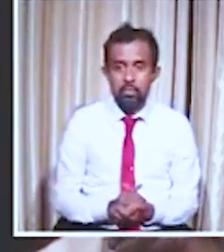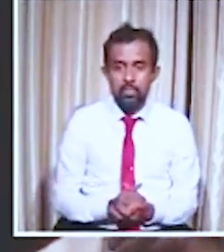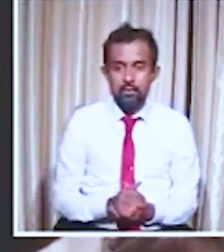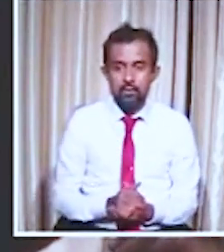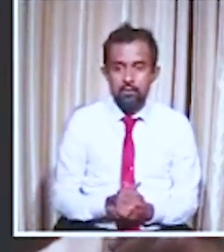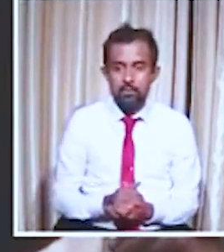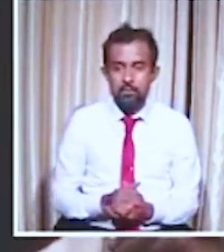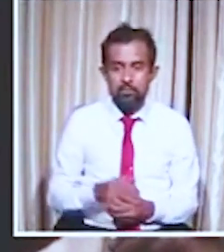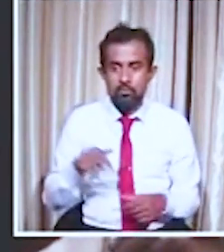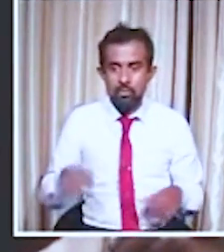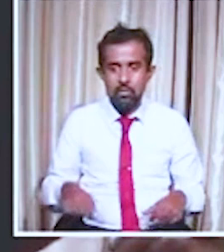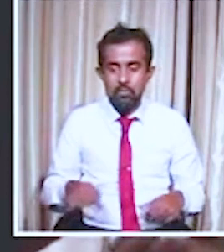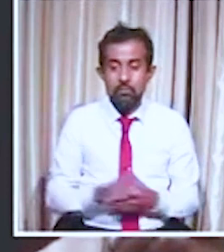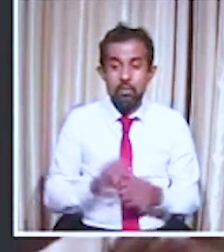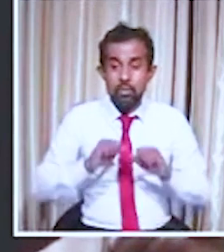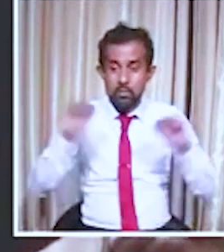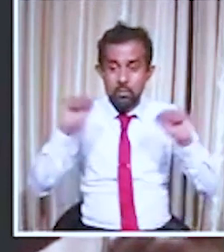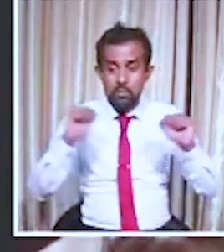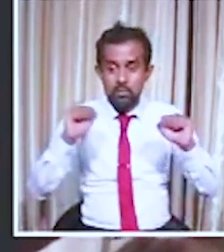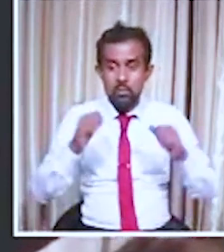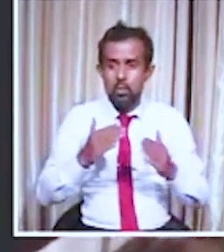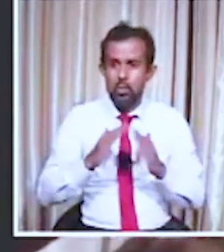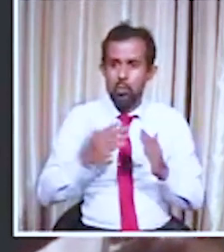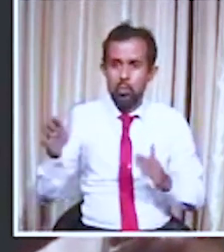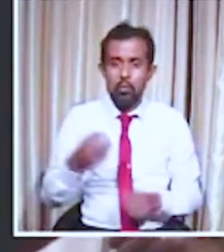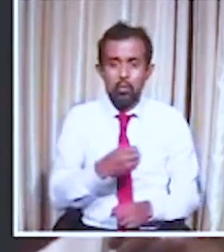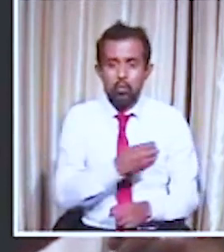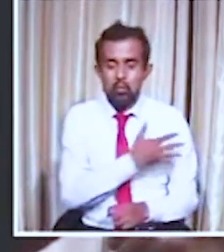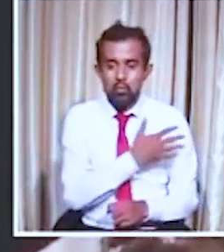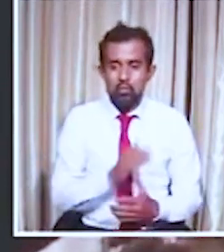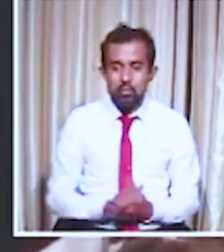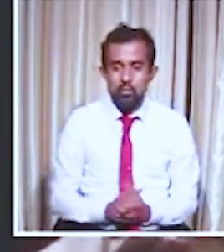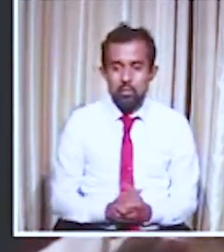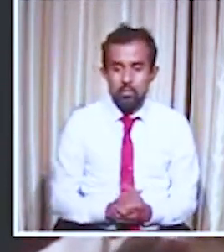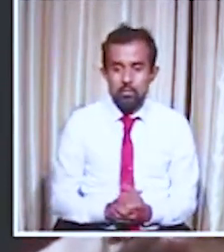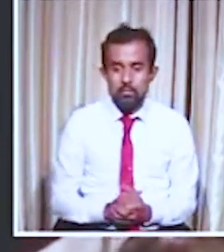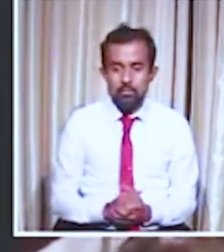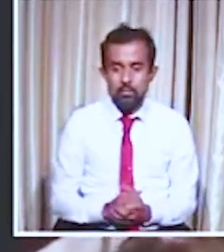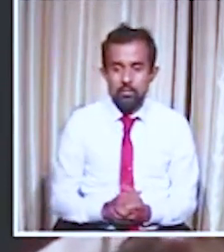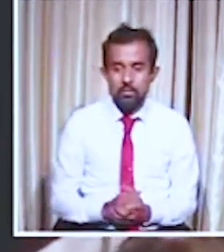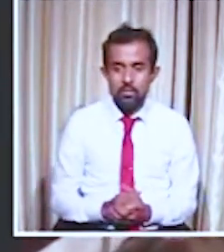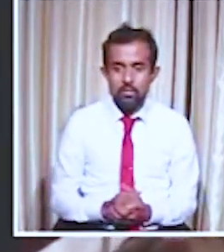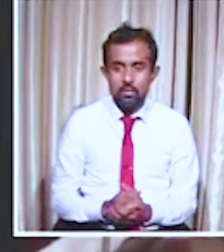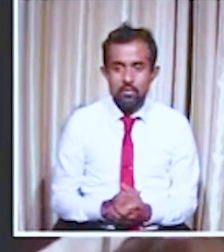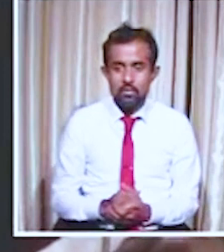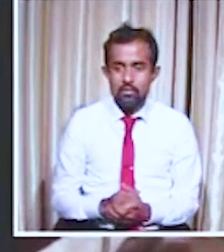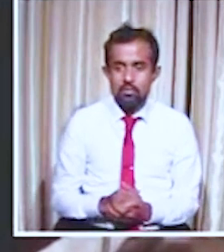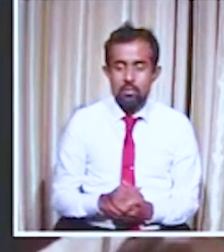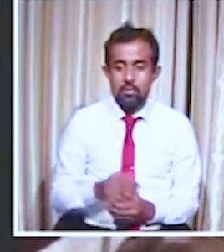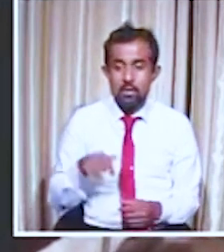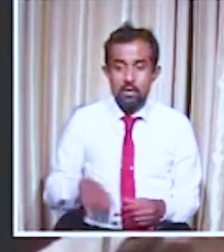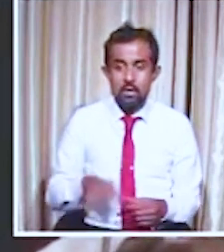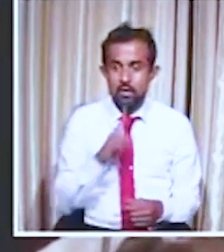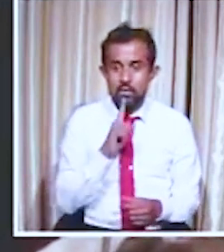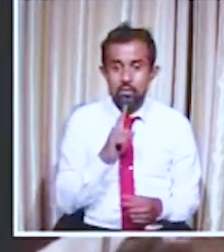அறகலையிலே கோ ஹோம் கோட்டா என்றுகிறார்கள். இந்த நாட்டிலே அரபு தேசத்திலிருந்து எண்ணெய் கொண்டு வரக்கூடாது, இங்கிருக்கின்ற முஸ்லிம்